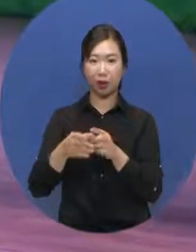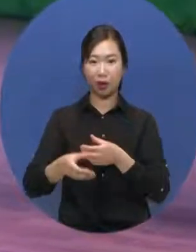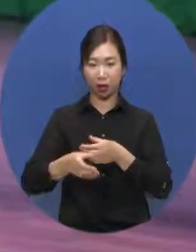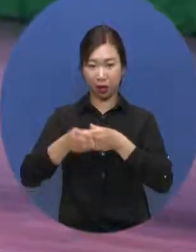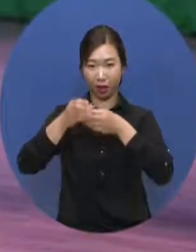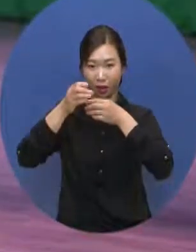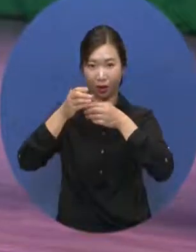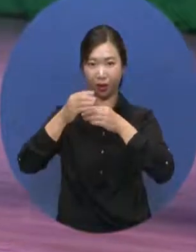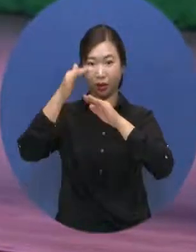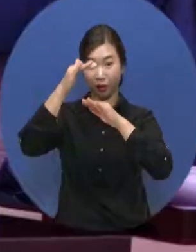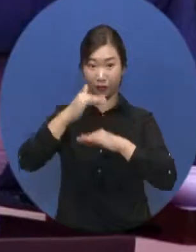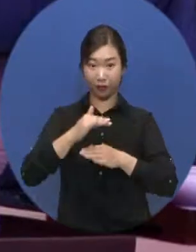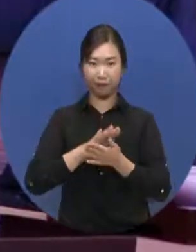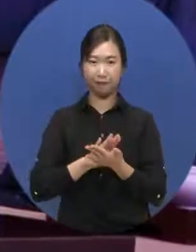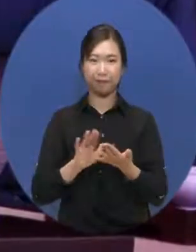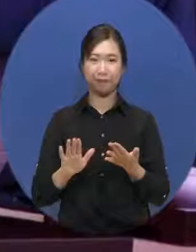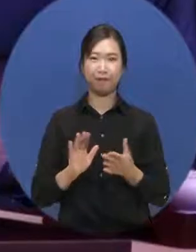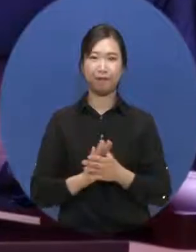진행이 되겠습니다.